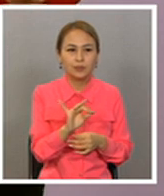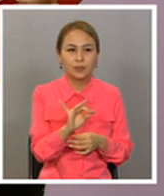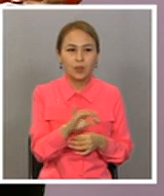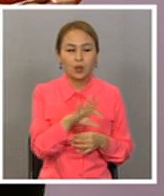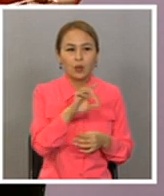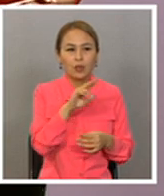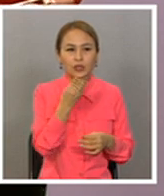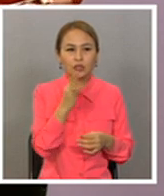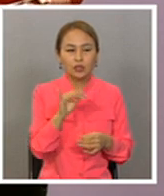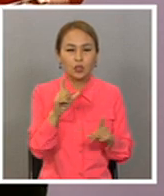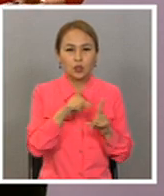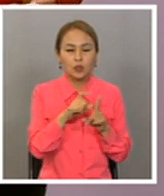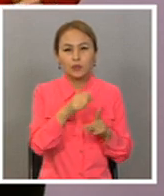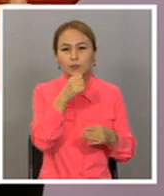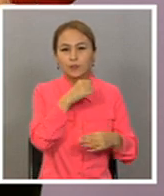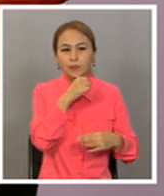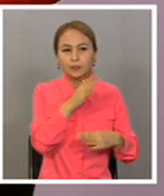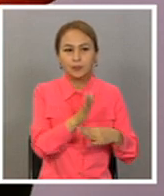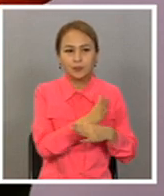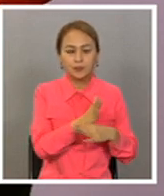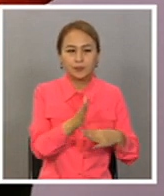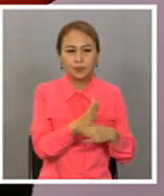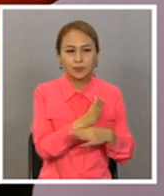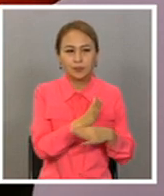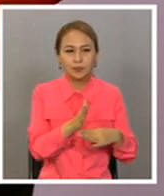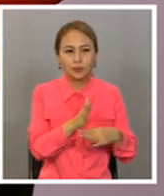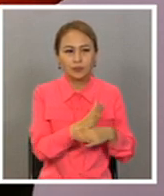Өлеңшіні сөз құрамына талдайықшы.